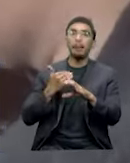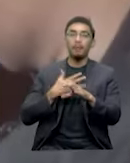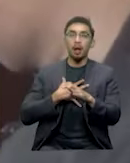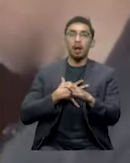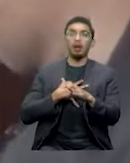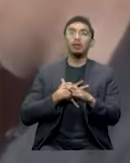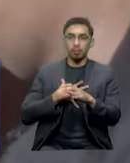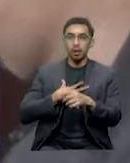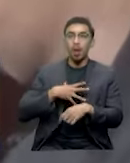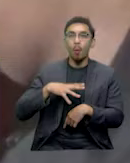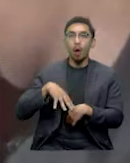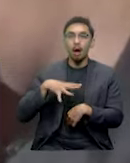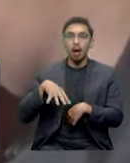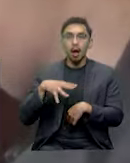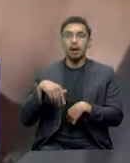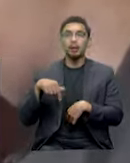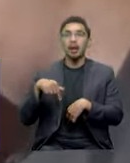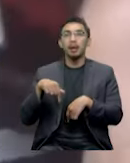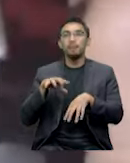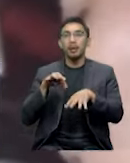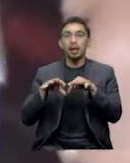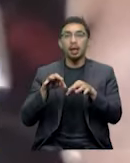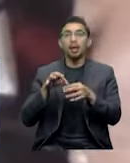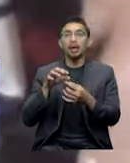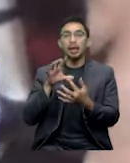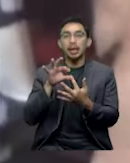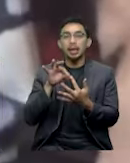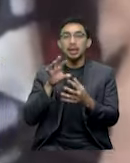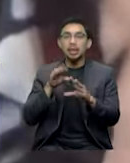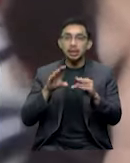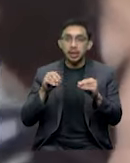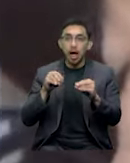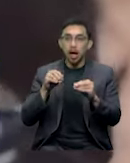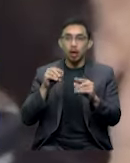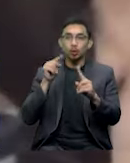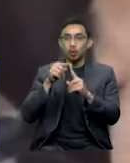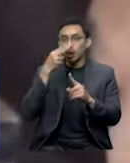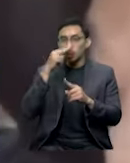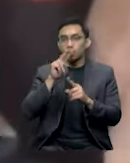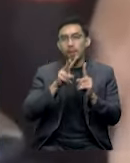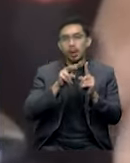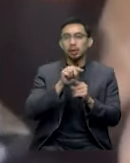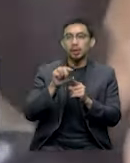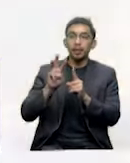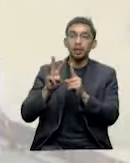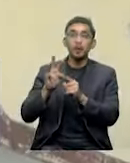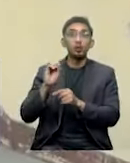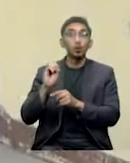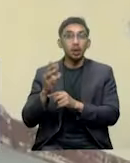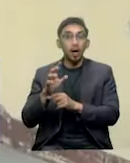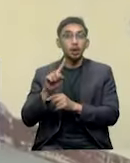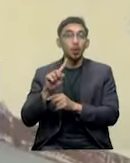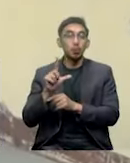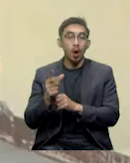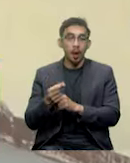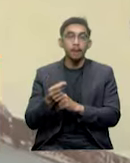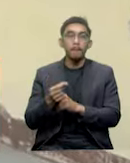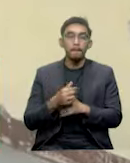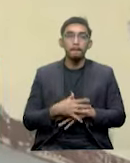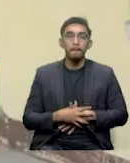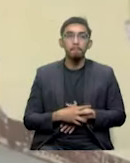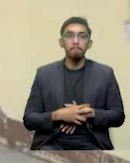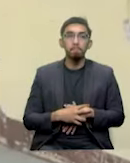anaknya direkrut untuk bekerja di luar negeri dengan iming-iming gaji 12 hingga 13 juta rupiah per bulan. Kata anak saya,